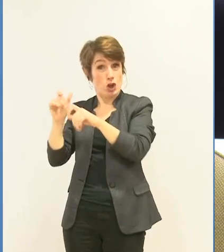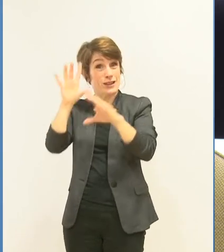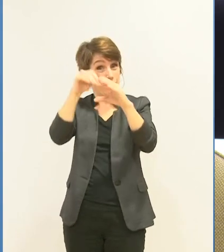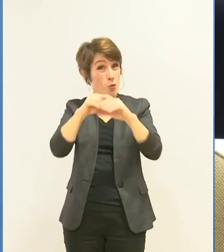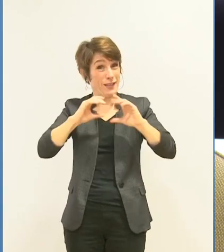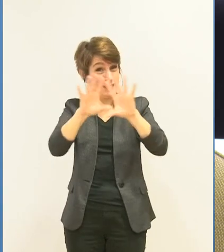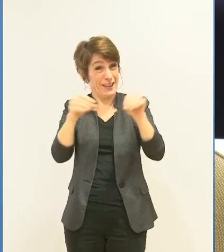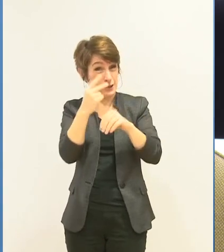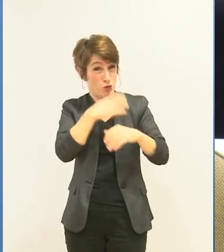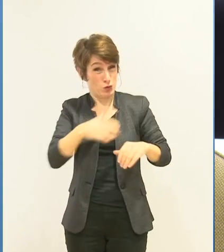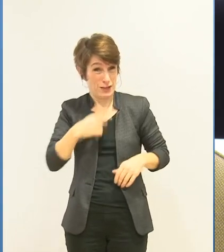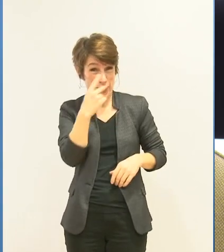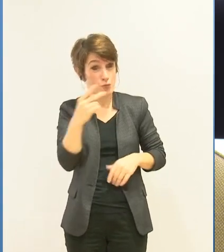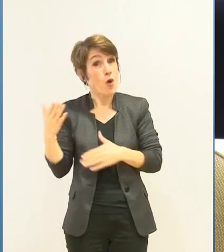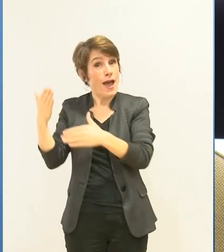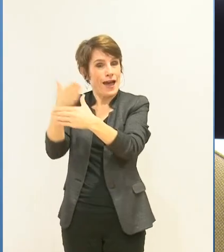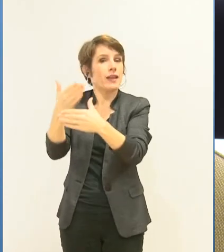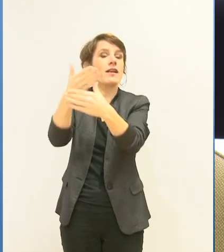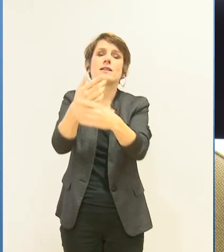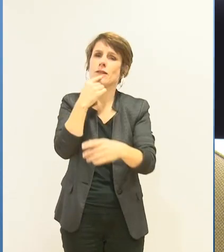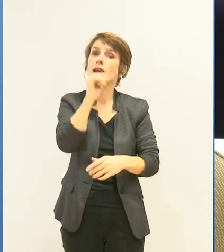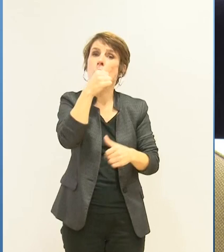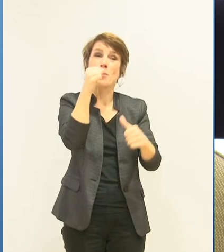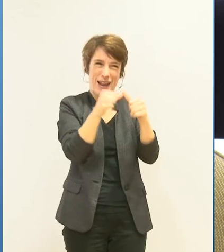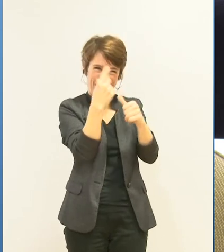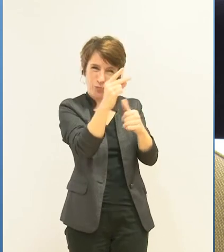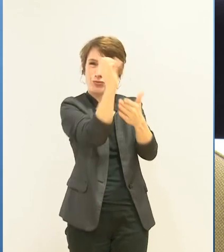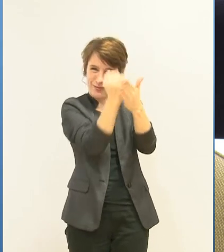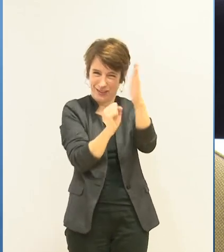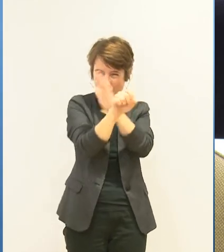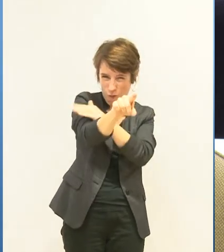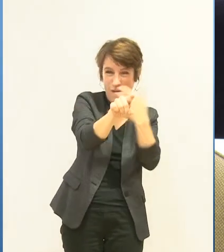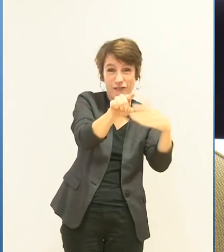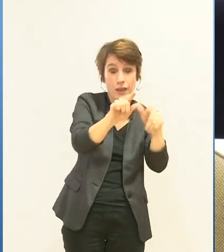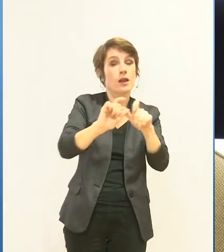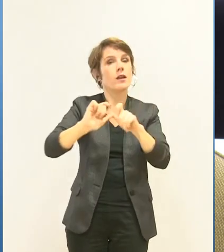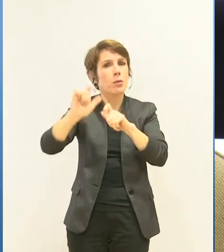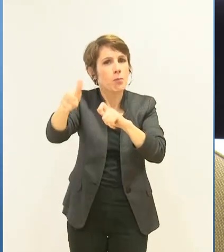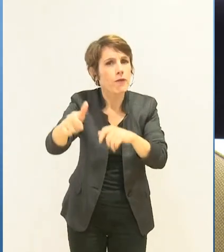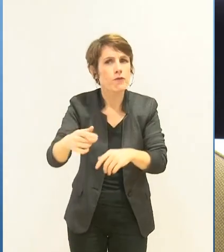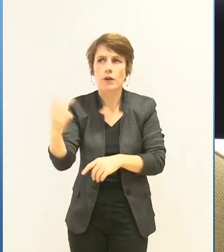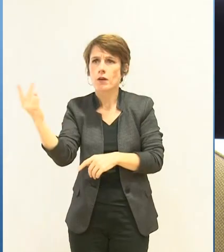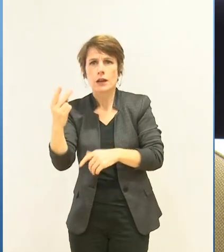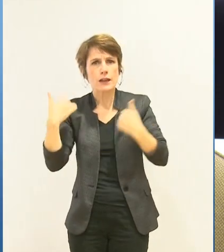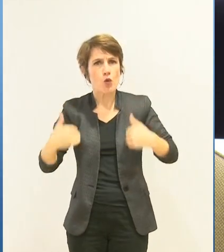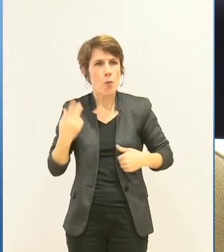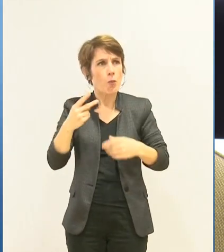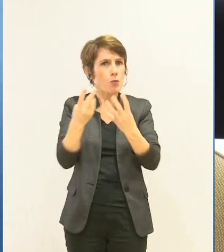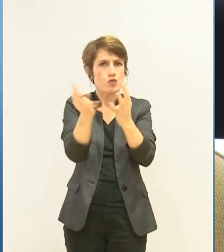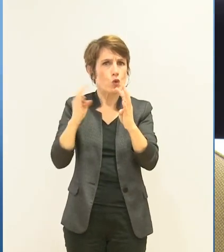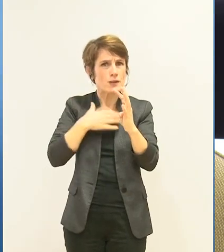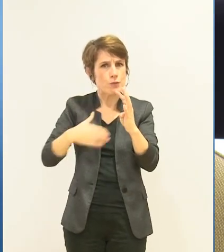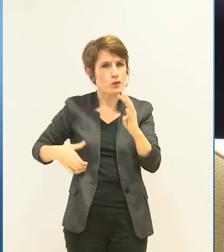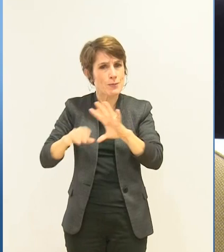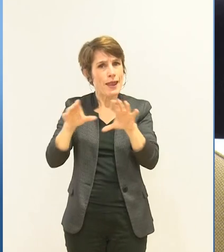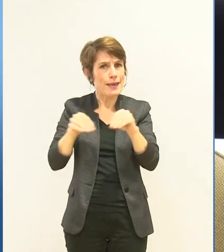publiquement après votre courrier avec des expressions qui semble en tous les cas